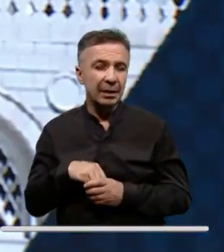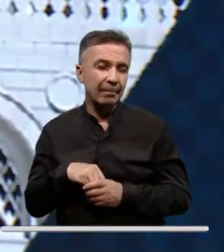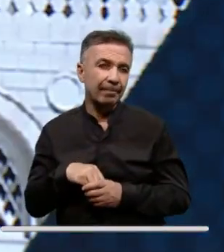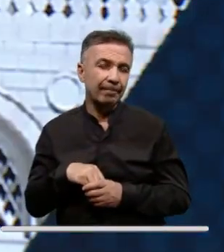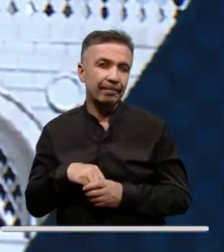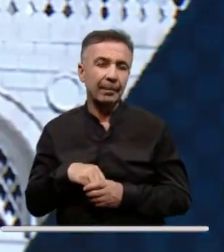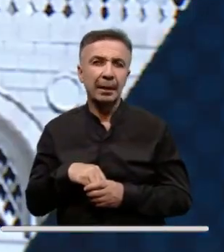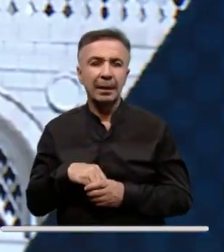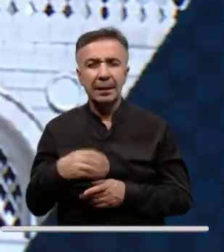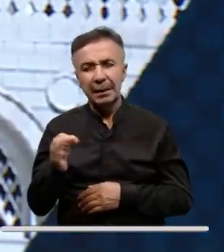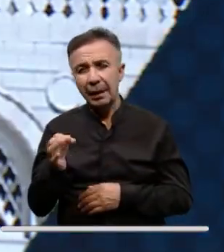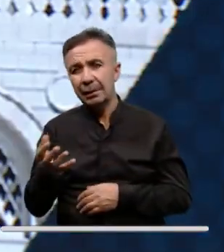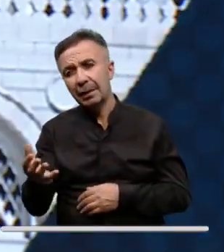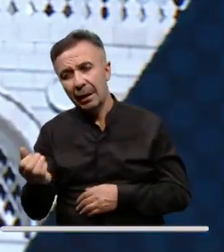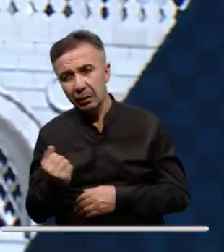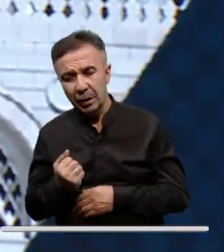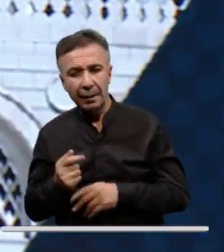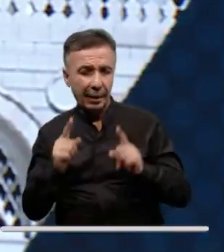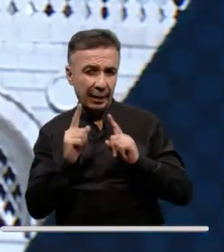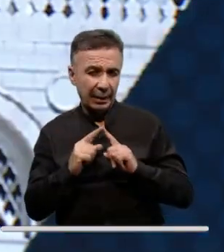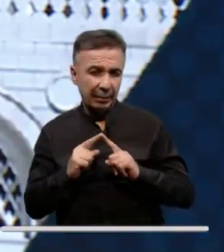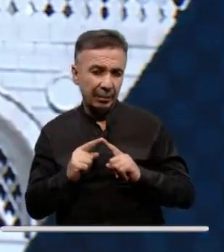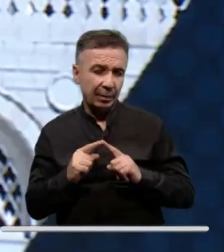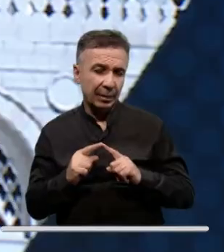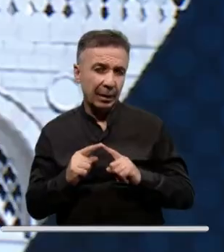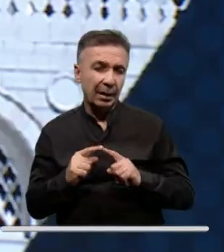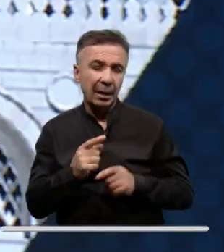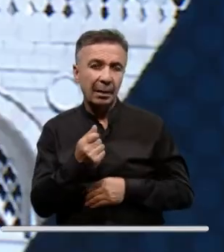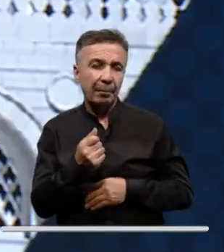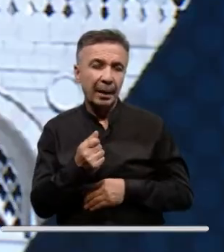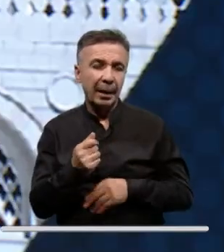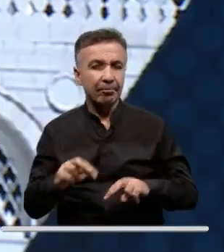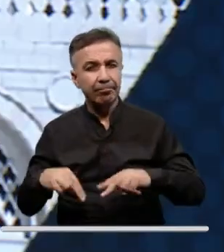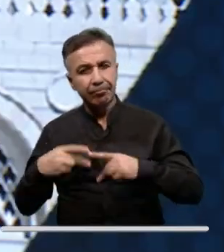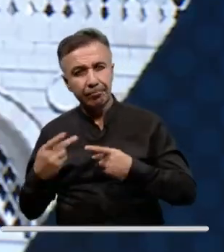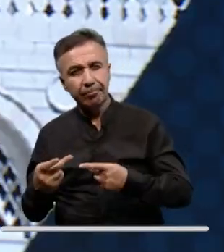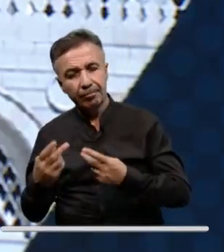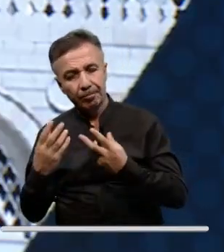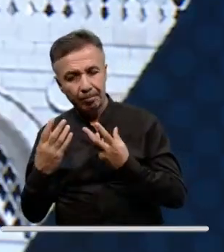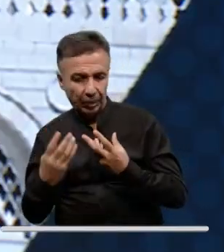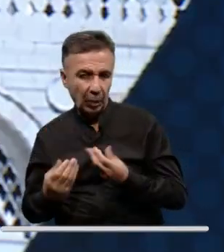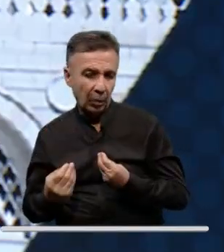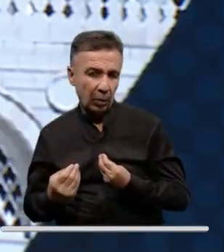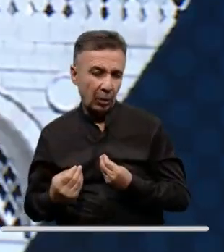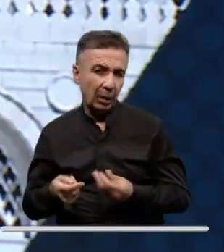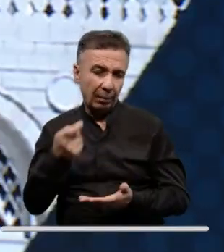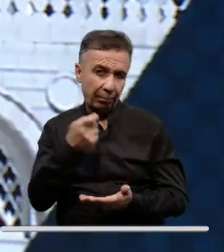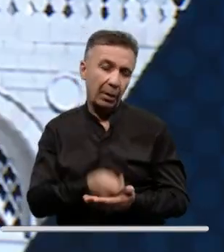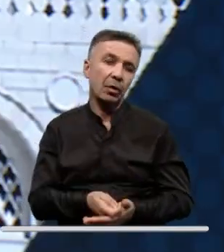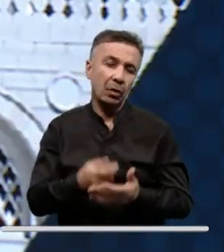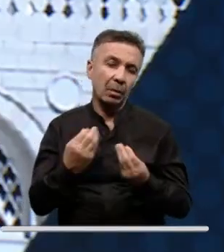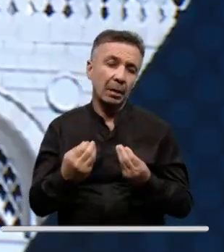altınınızı alıyorsunuz ve hemen hesabınızdan karşı tarafa Eee para çıkmış oluyor peşin olmak kaydıyla